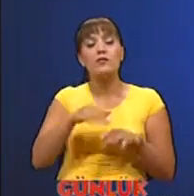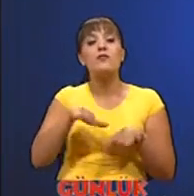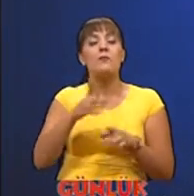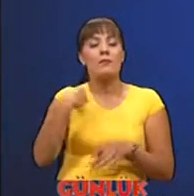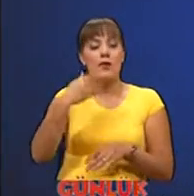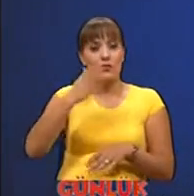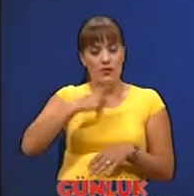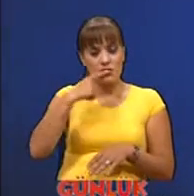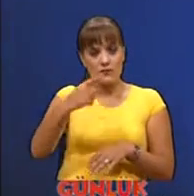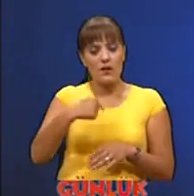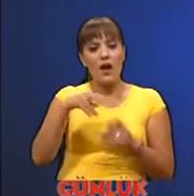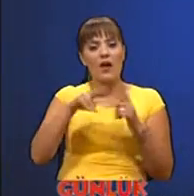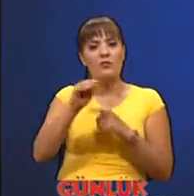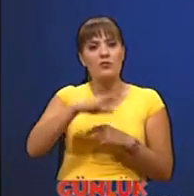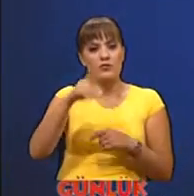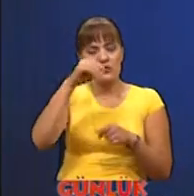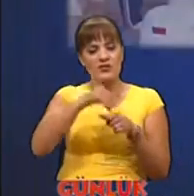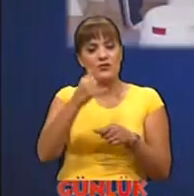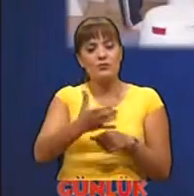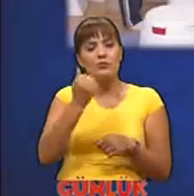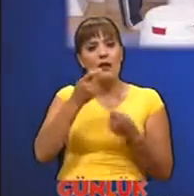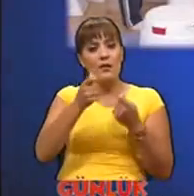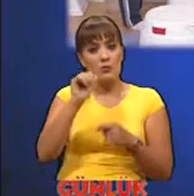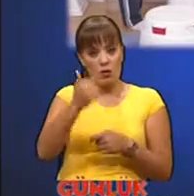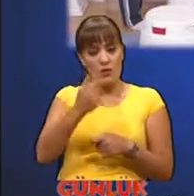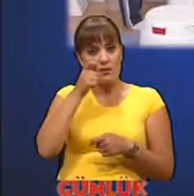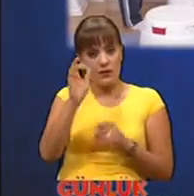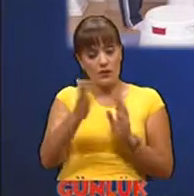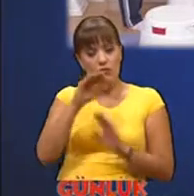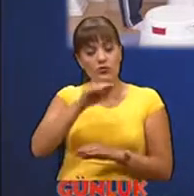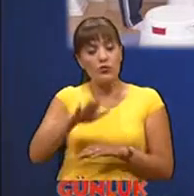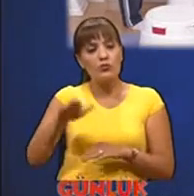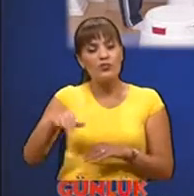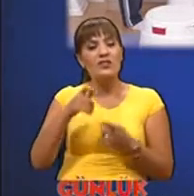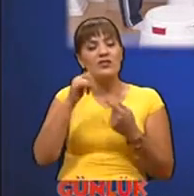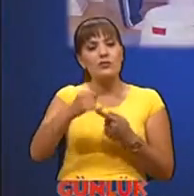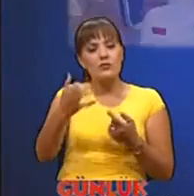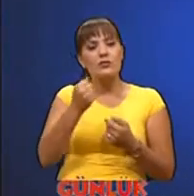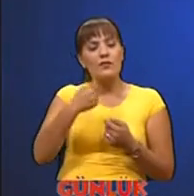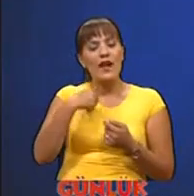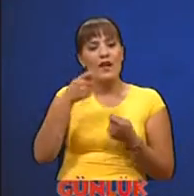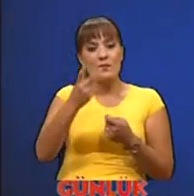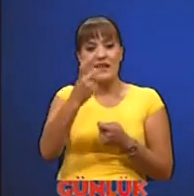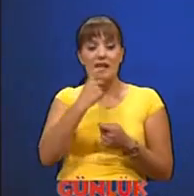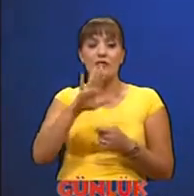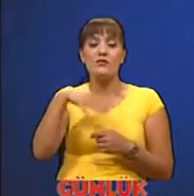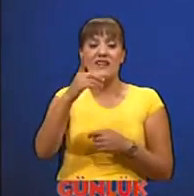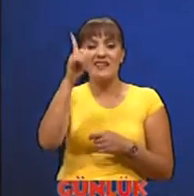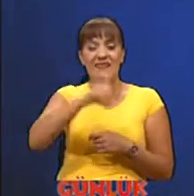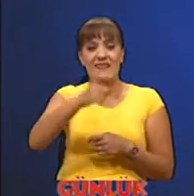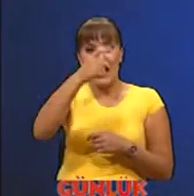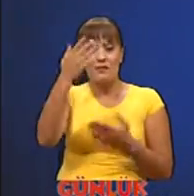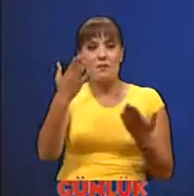başlanmamalı uyarısında bulunuyor. Akman, çocuklar için çiş tutma eğitiminin önemine dikkat çekerek çocuklarda çiş tutma eğitimine 2 yaşını doldurduktan sonraki ilk